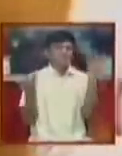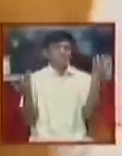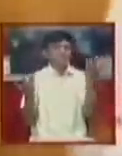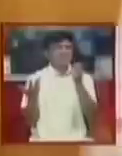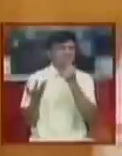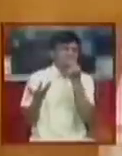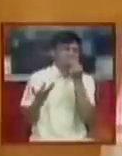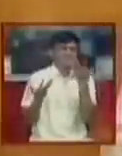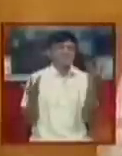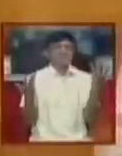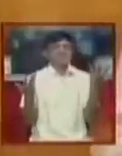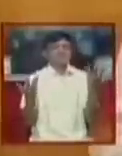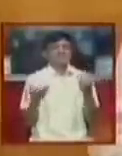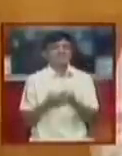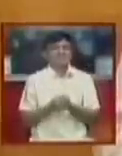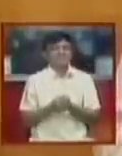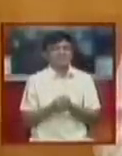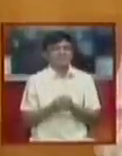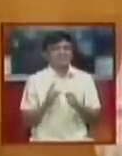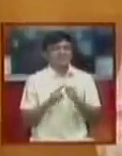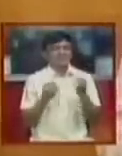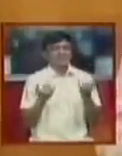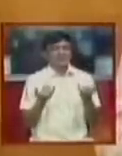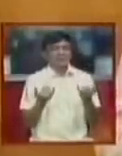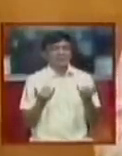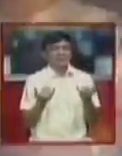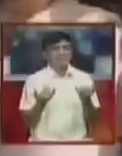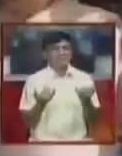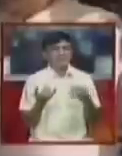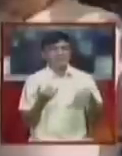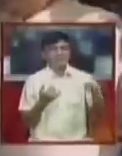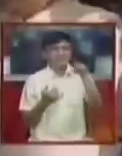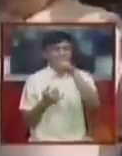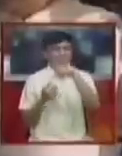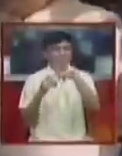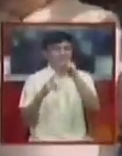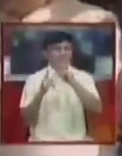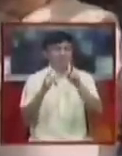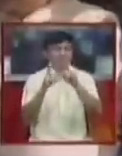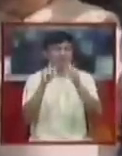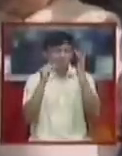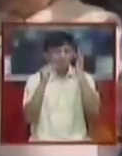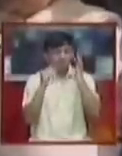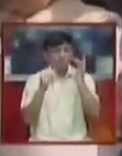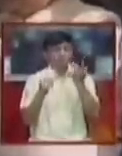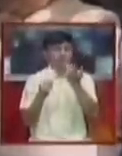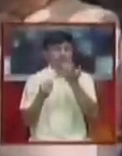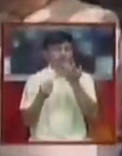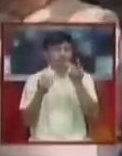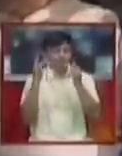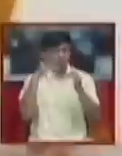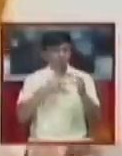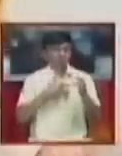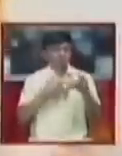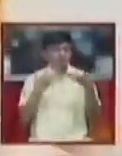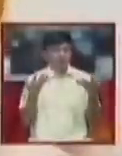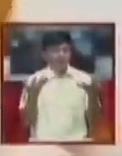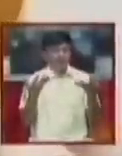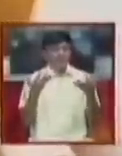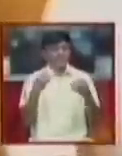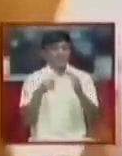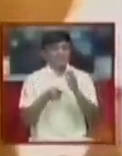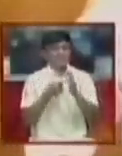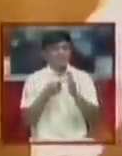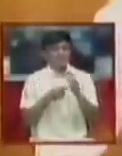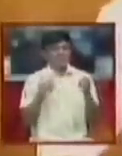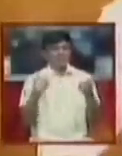pamahalaan sa ilegal na gawain. Kaya, kayong mga walang konsensya, kayong mga paulit-ulit